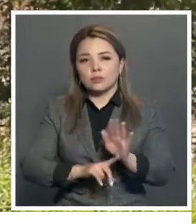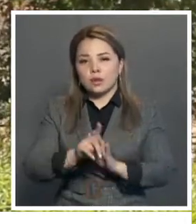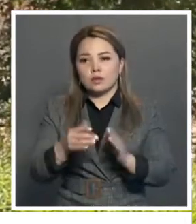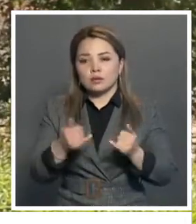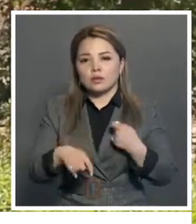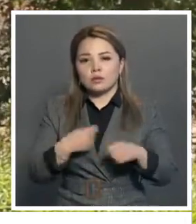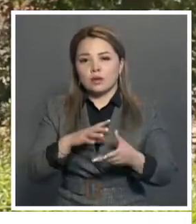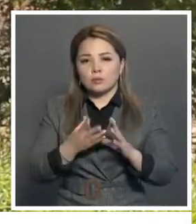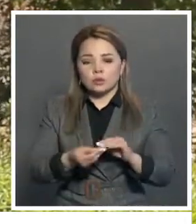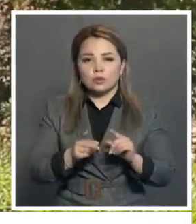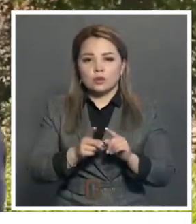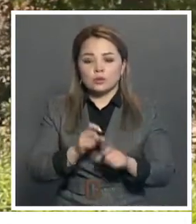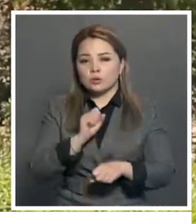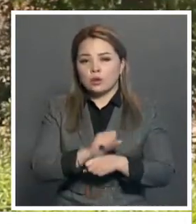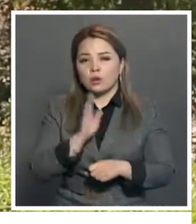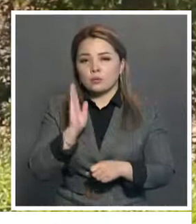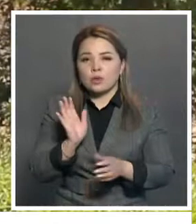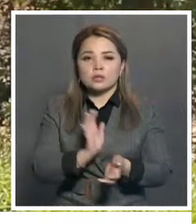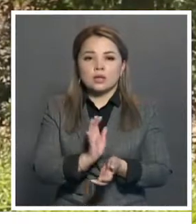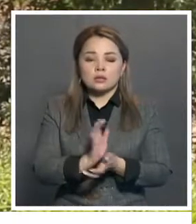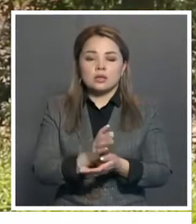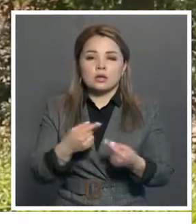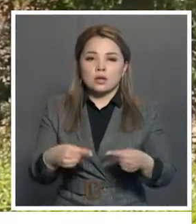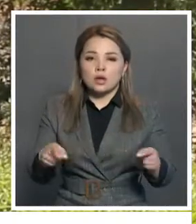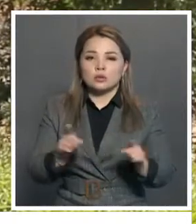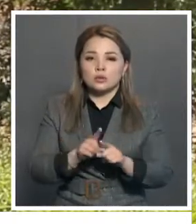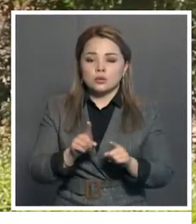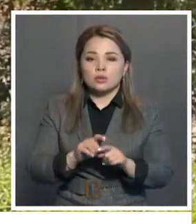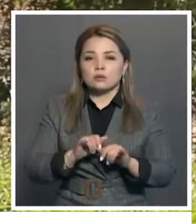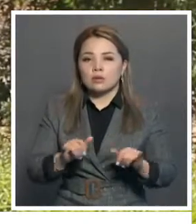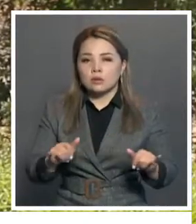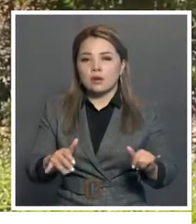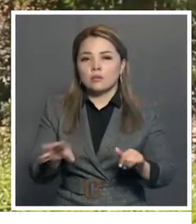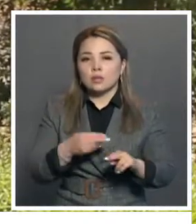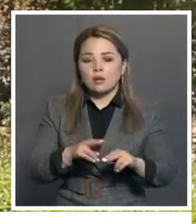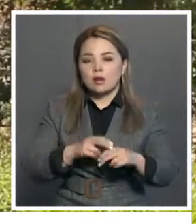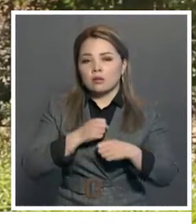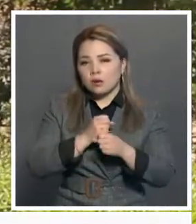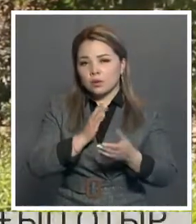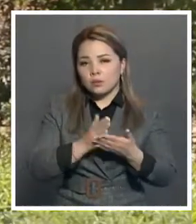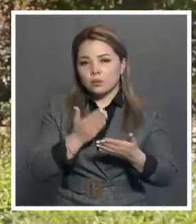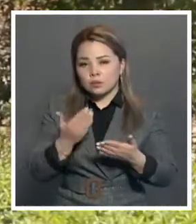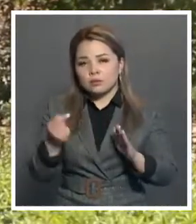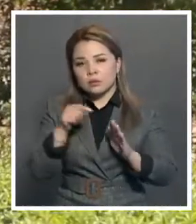заттардың шығымдыларын тоқтататын барымыз. Қандай ластаушы заттар таралғанын біздің лабораториямыз бар,